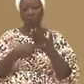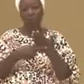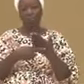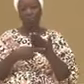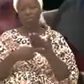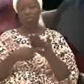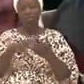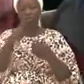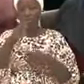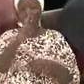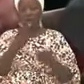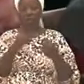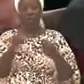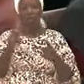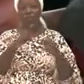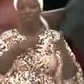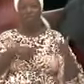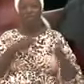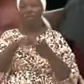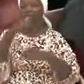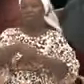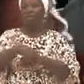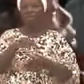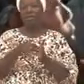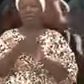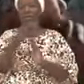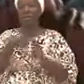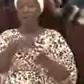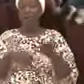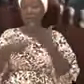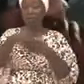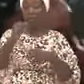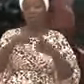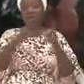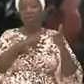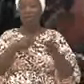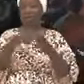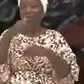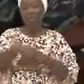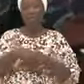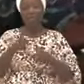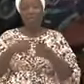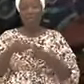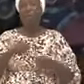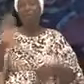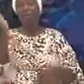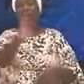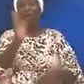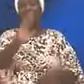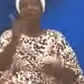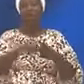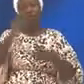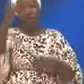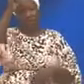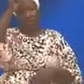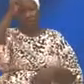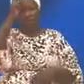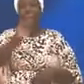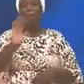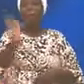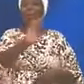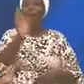il reviendra au seigneur tu reviendras au seigneur ce soir tu dira au revoir à sa te dira au revoir